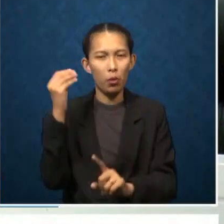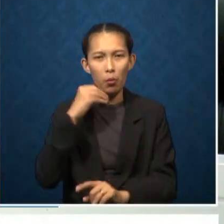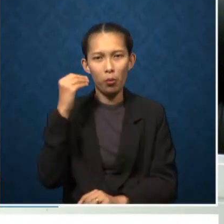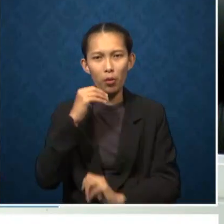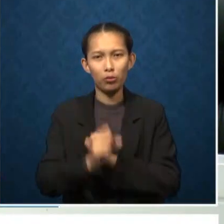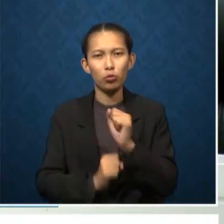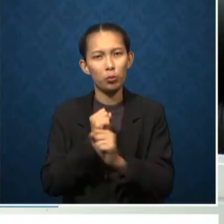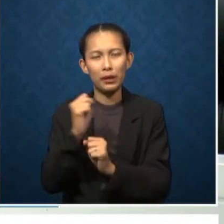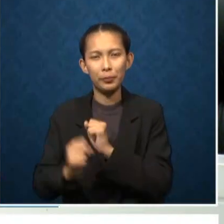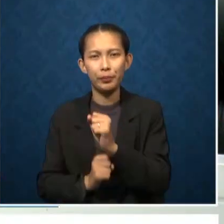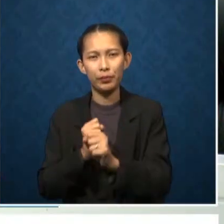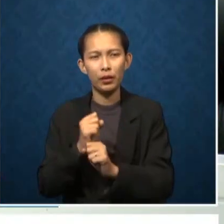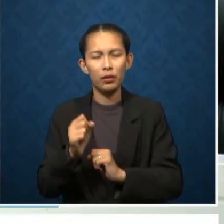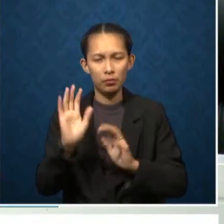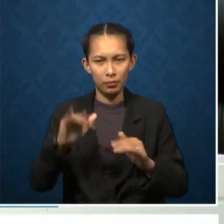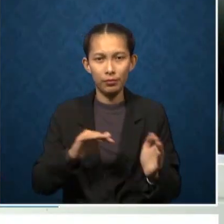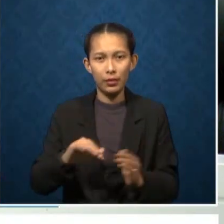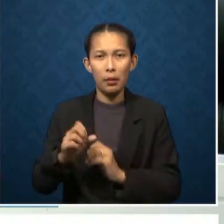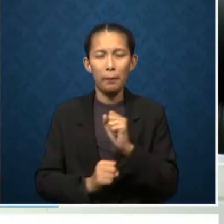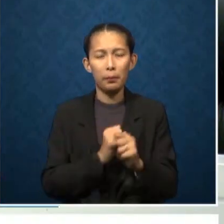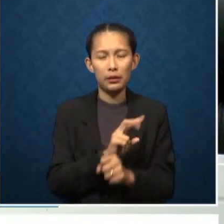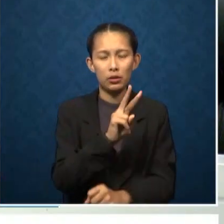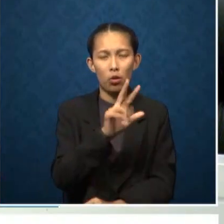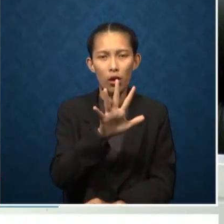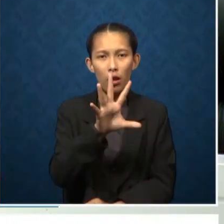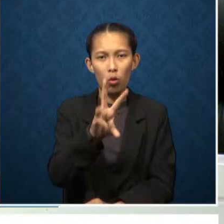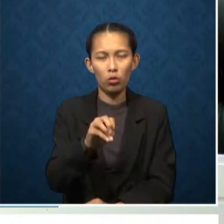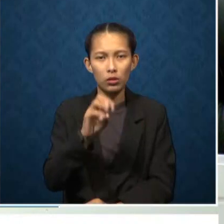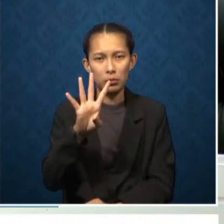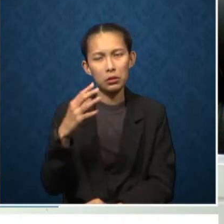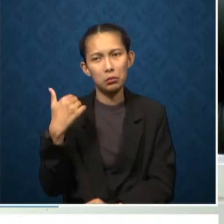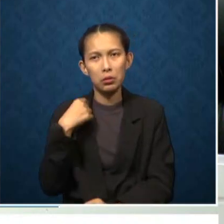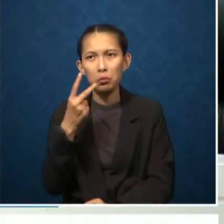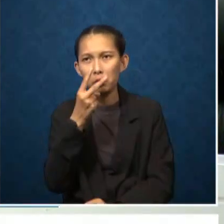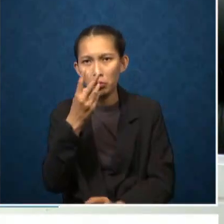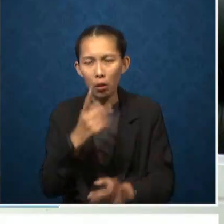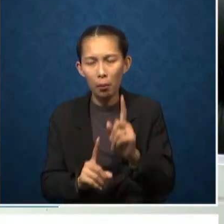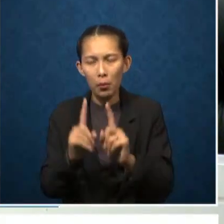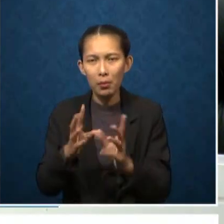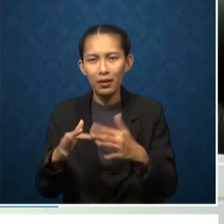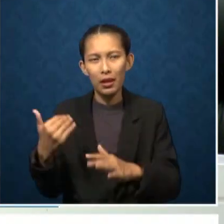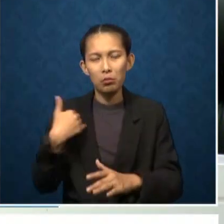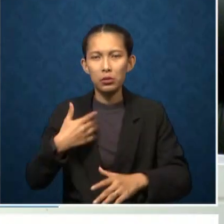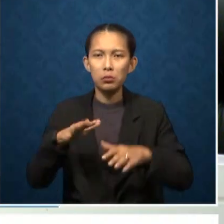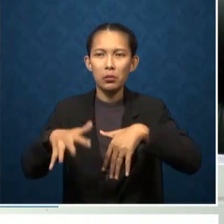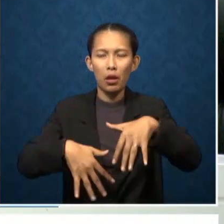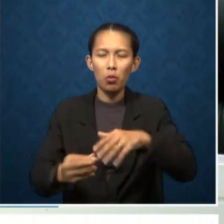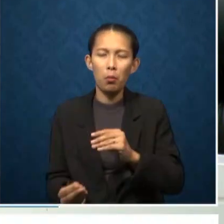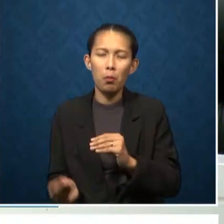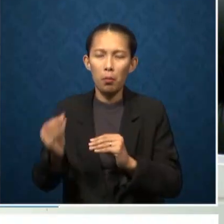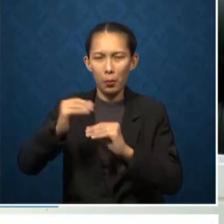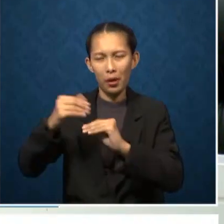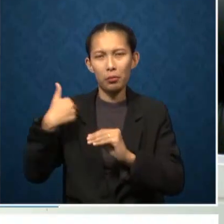คะซึ่งในปี2564นะคะเราก็ค้นพบว่าความพึงพอใจของประชาชนอยู่ในระดับที่สูงขึ้นนะคะร้